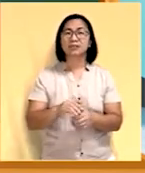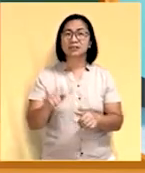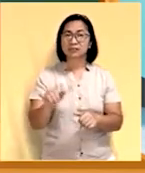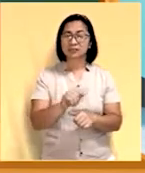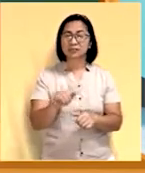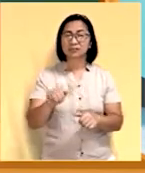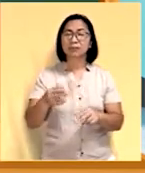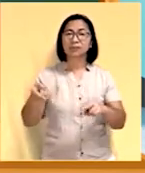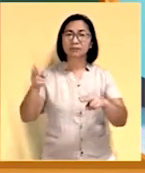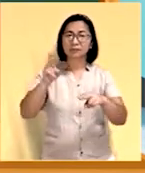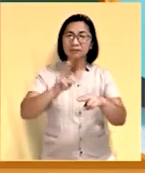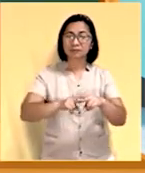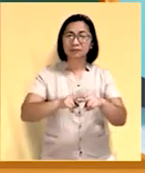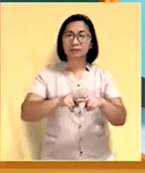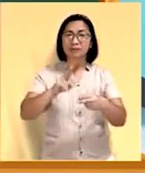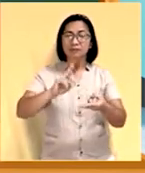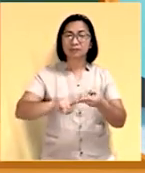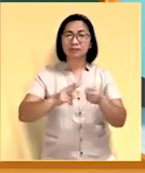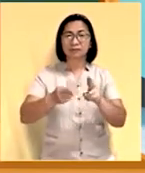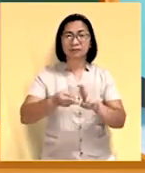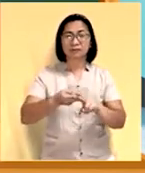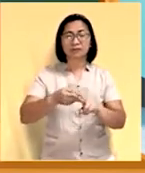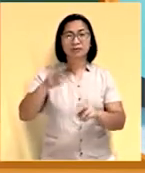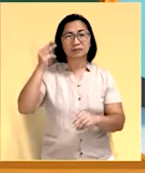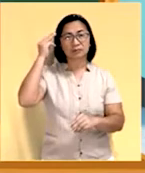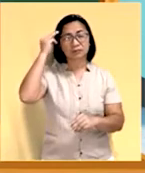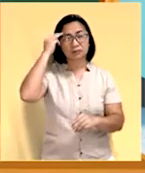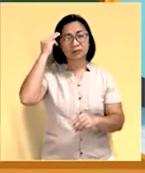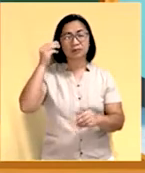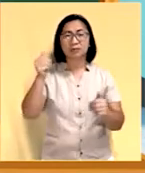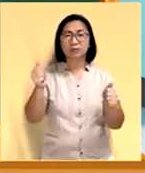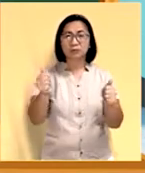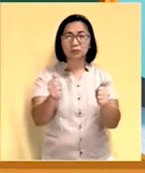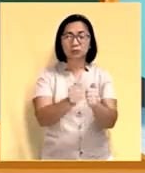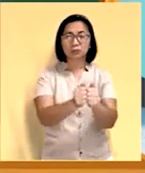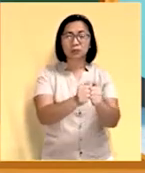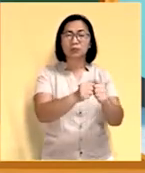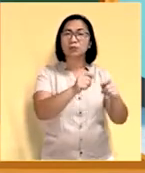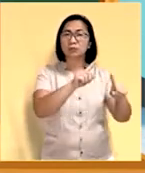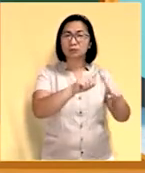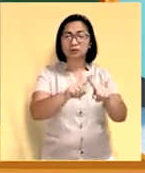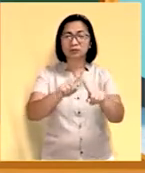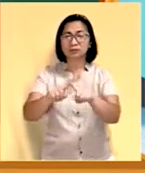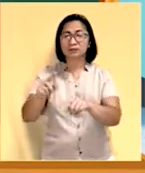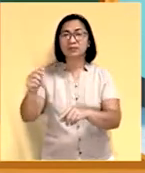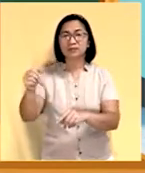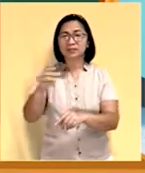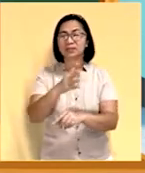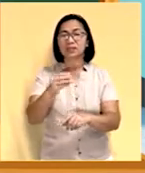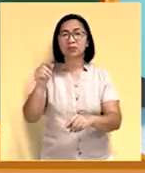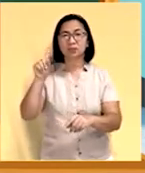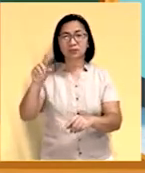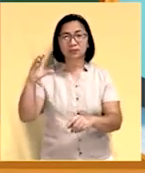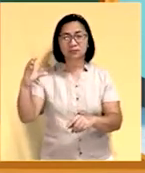Ganyan ang pag-subtract ng mga numbers mentally with multiples of 10 at